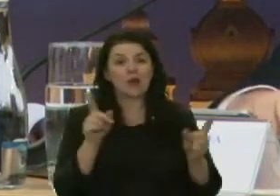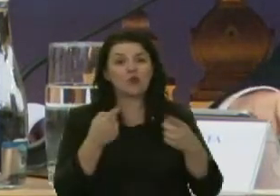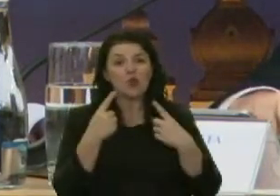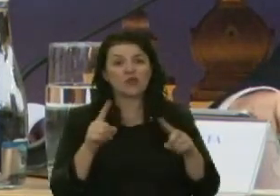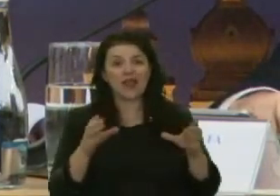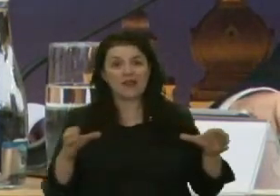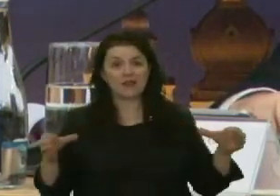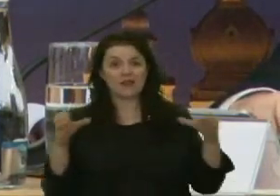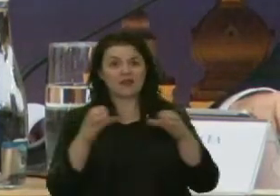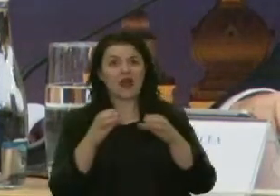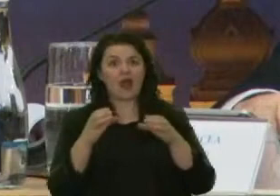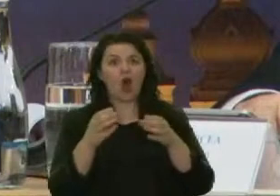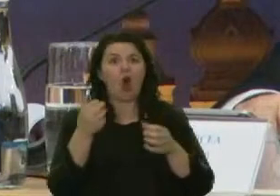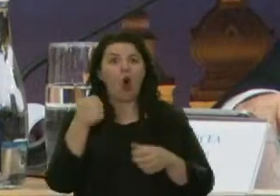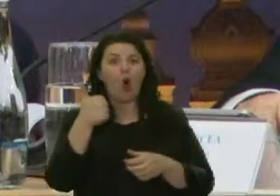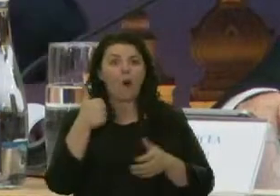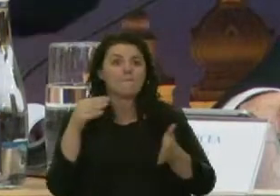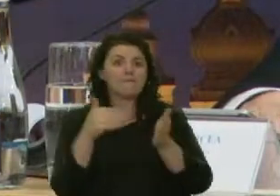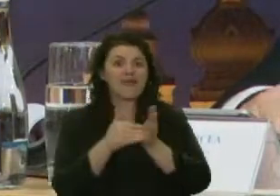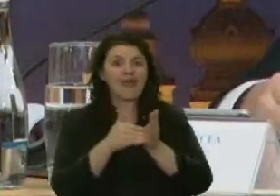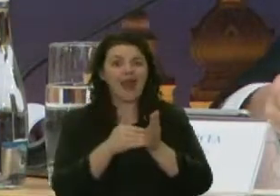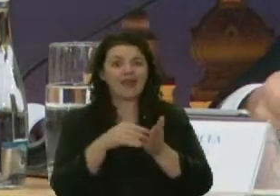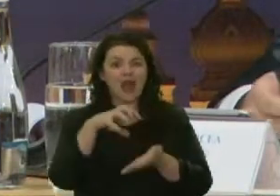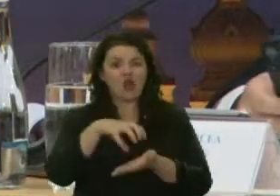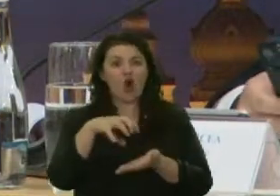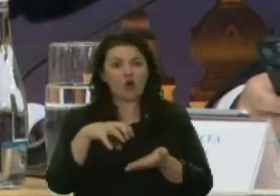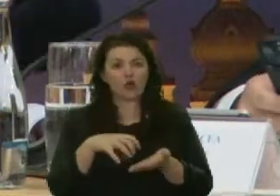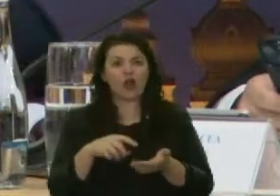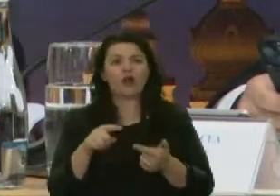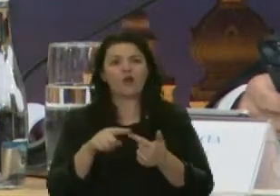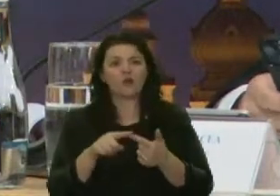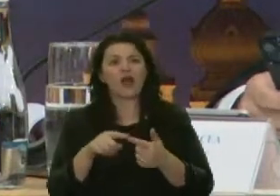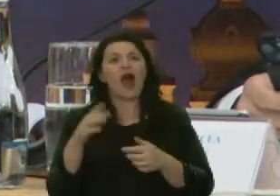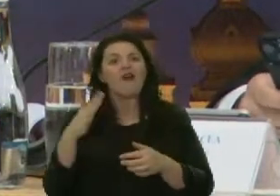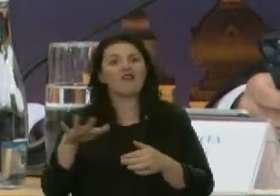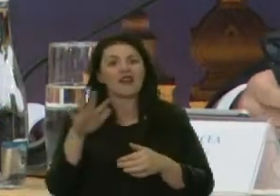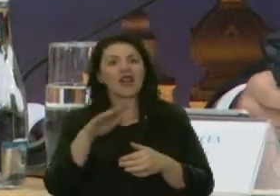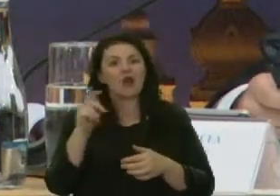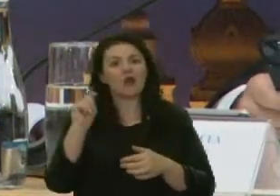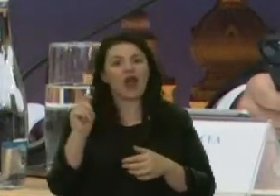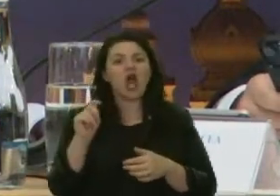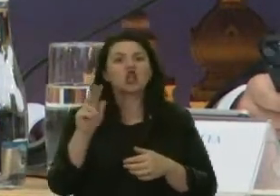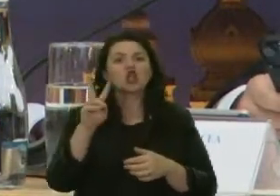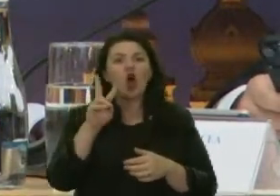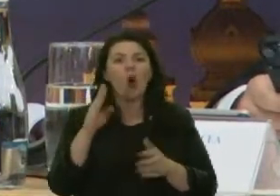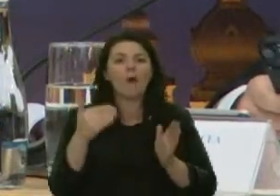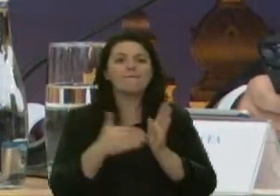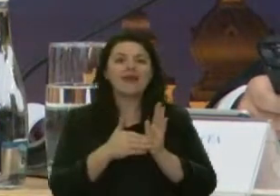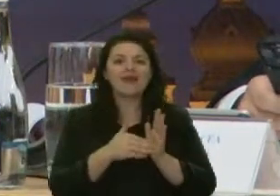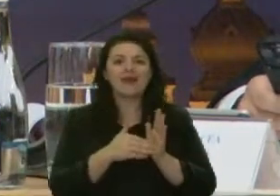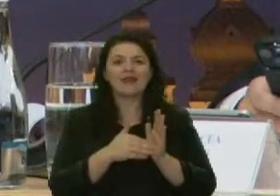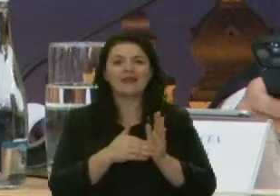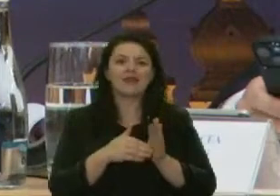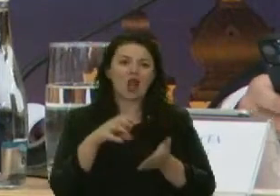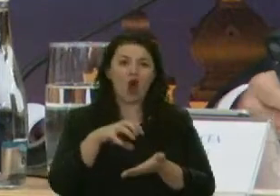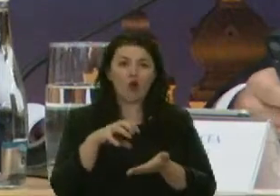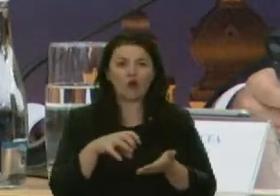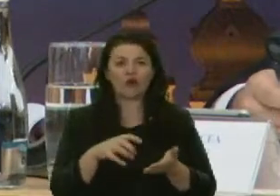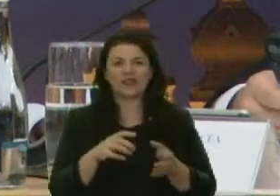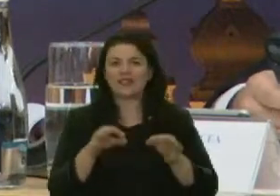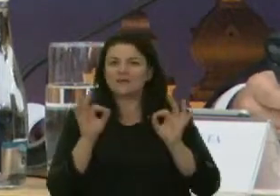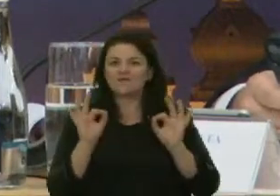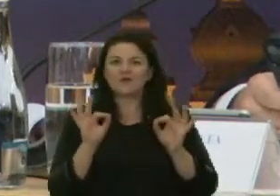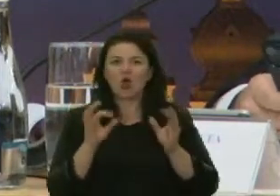concerte de 1000 de Locuri de asemenea va mai fi un anfiteatru care se va construi afară pentru 2000 de locuri cu dotări de ultimă generație cu